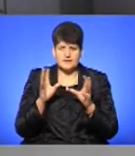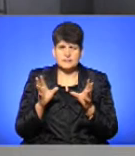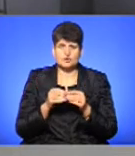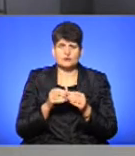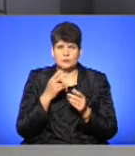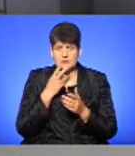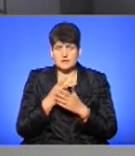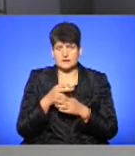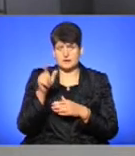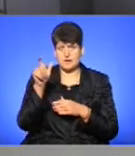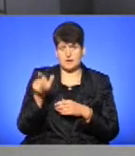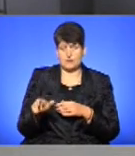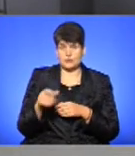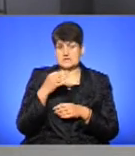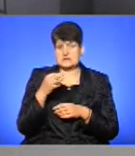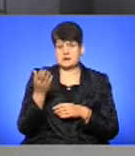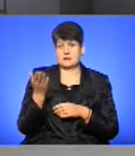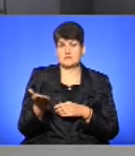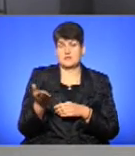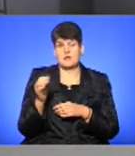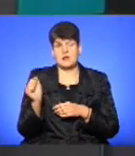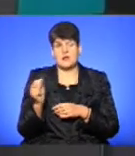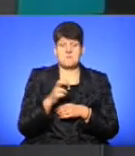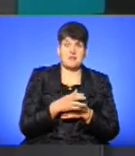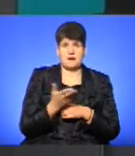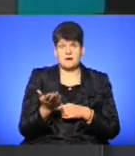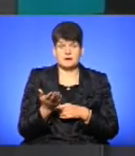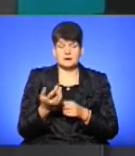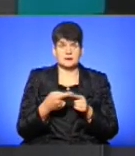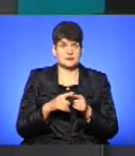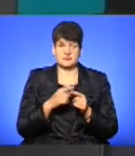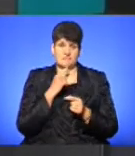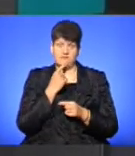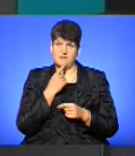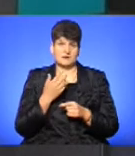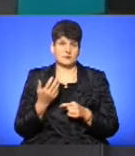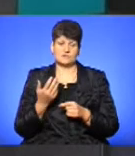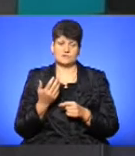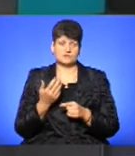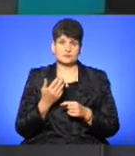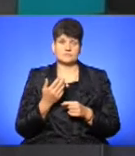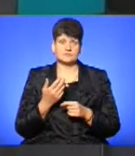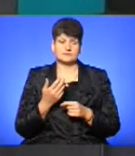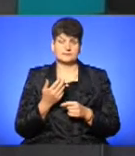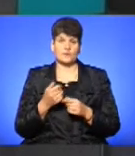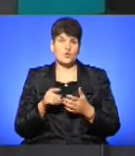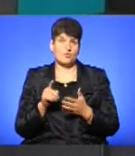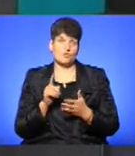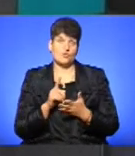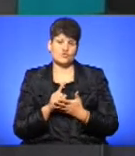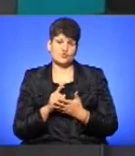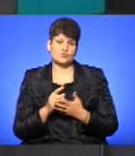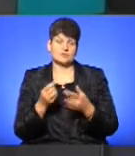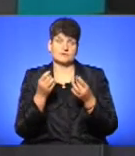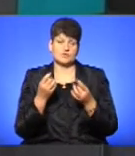на хворого і сказати, що в нього грип А чи грип Б, це на початках дуже важко. Просто обов'язково,